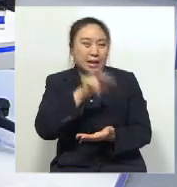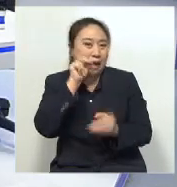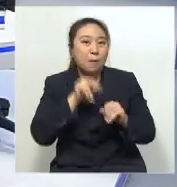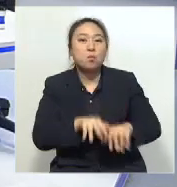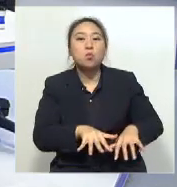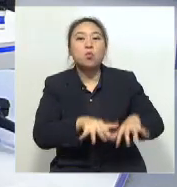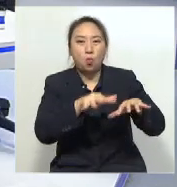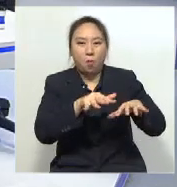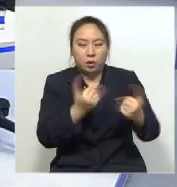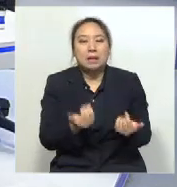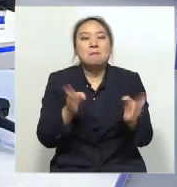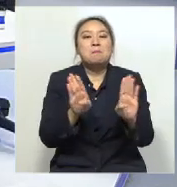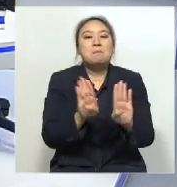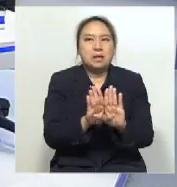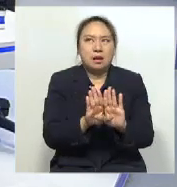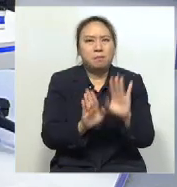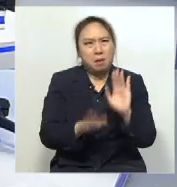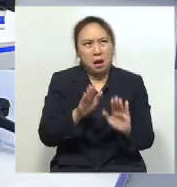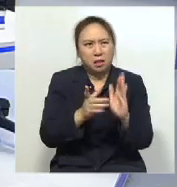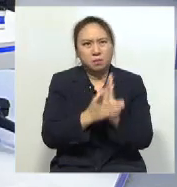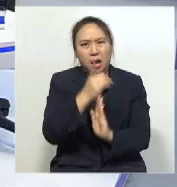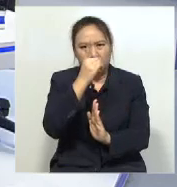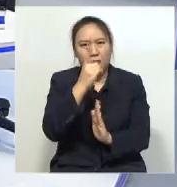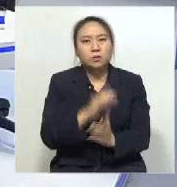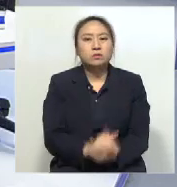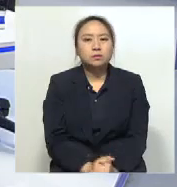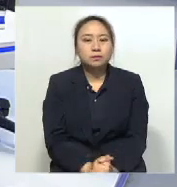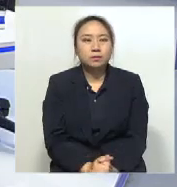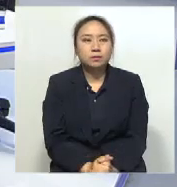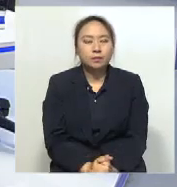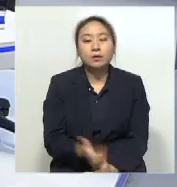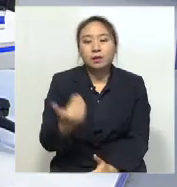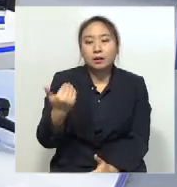งเรียนก็เลยหยุดการเรียนการสอนประมาณเกือบสัปดาห์นึงแล้วนะคะส่ว